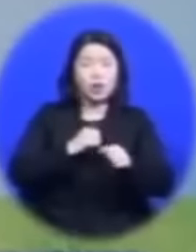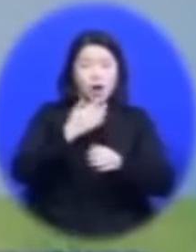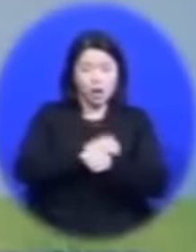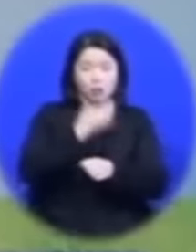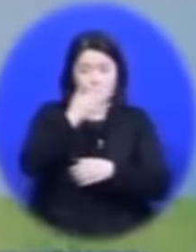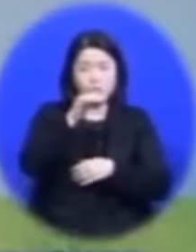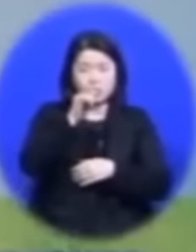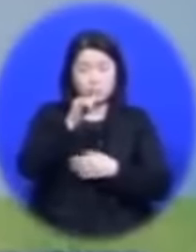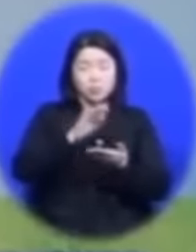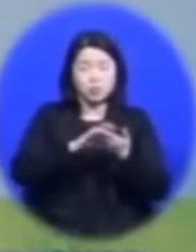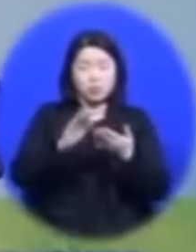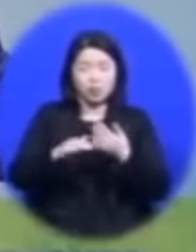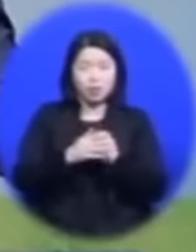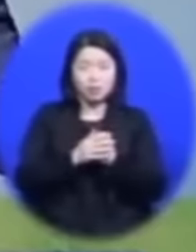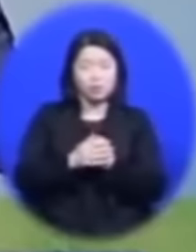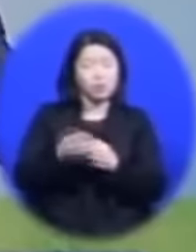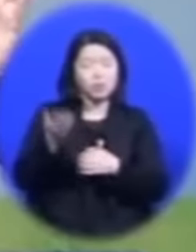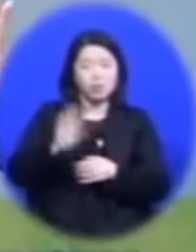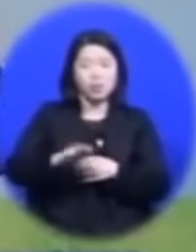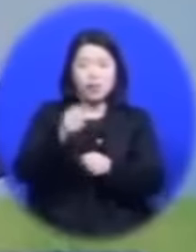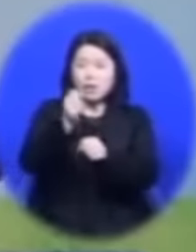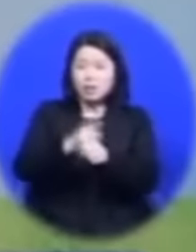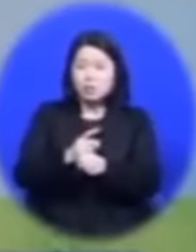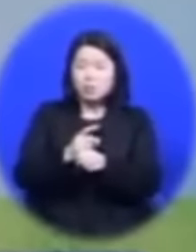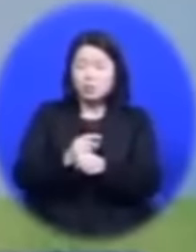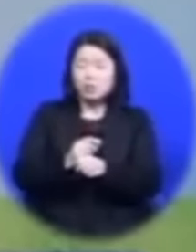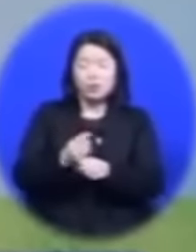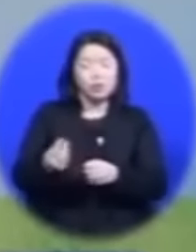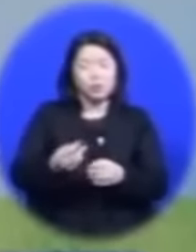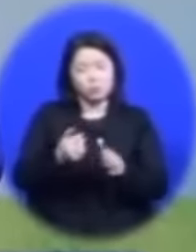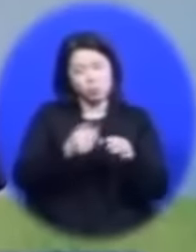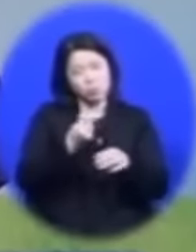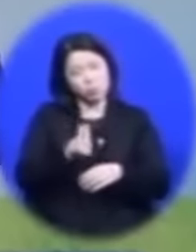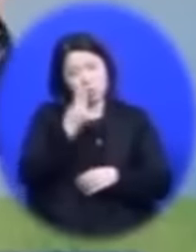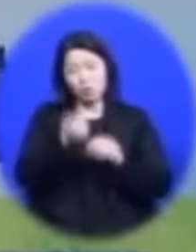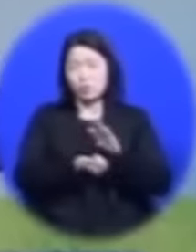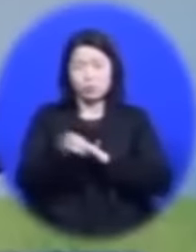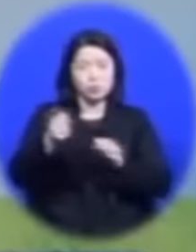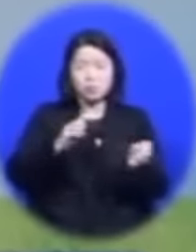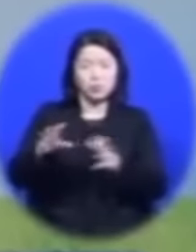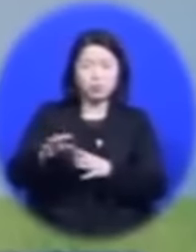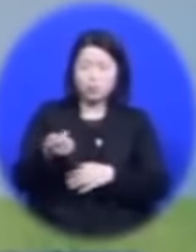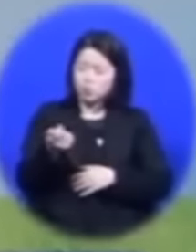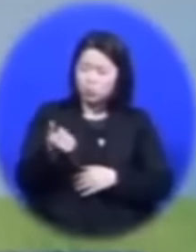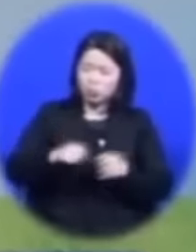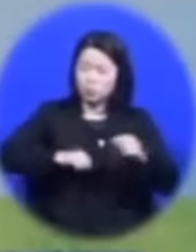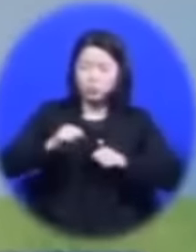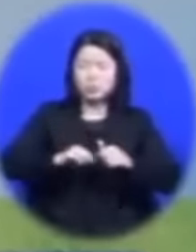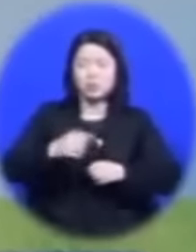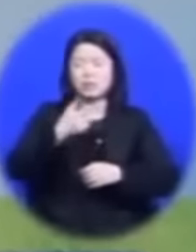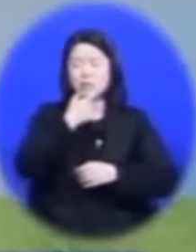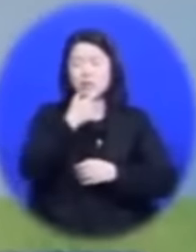있습니다. 이미 사는 소망을 끊어버렸기 때문에 조금도 움직이려고 하지